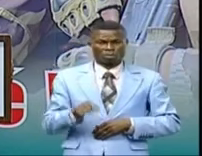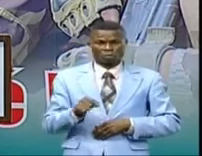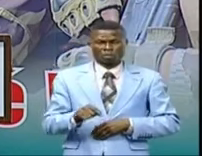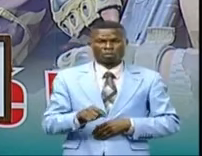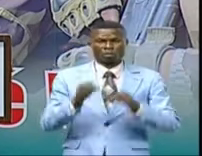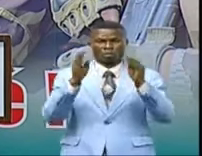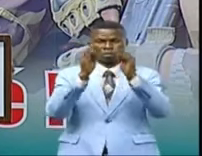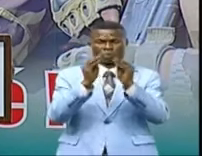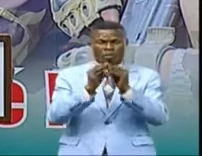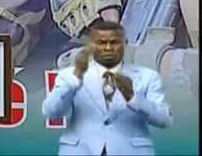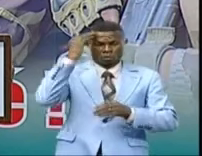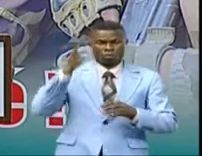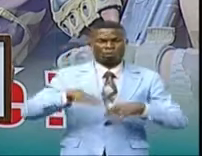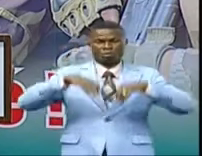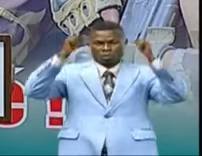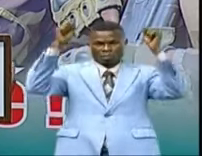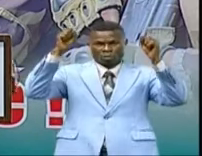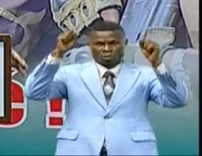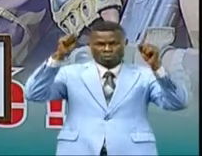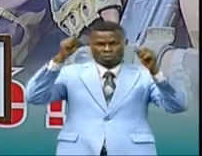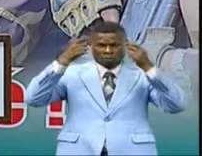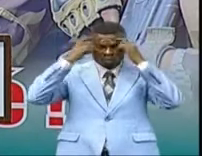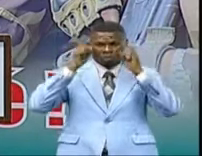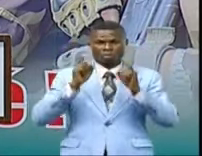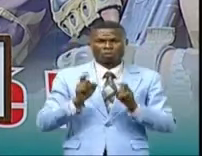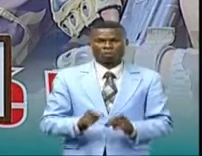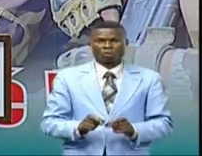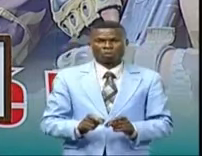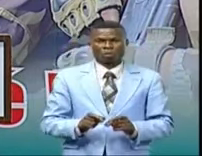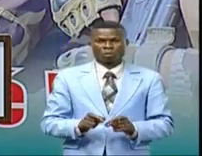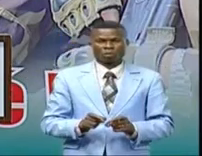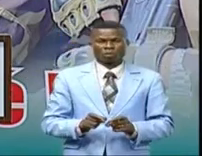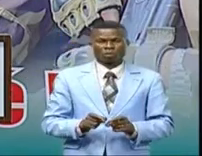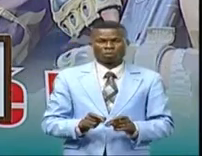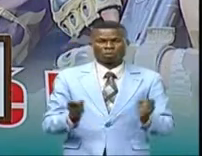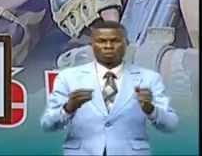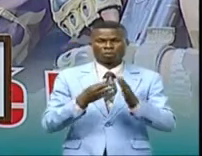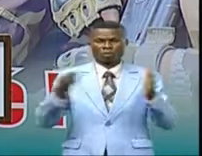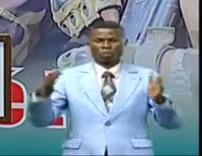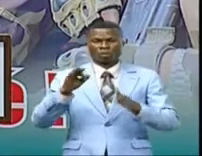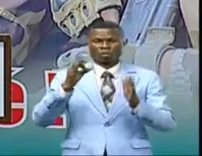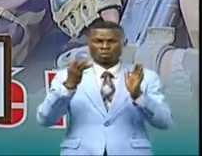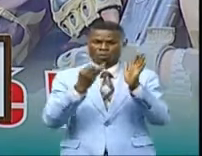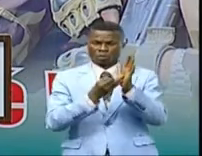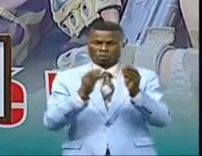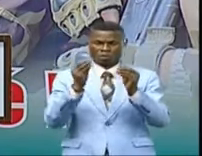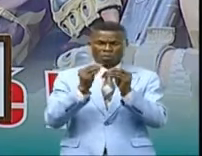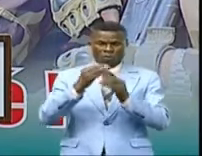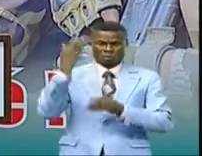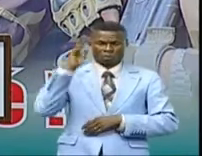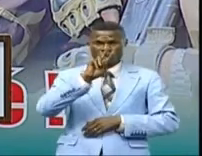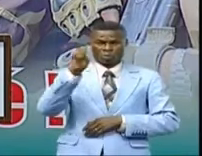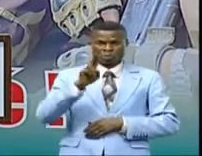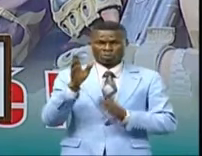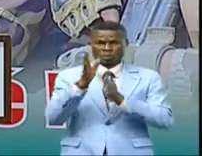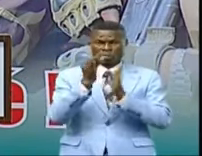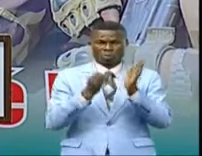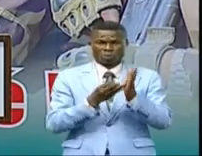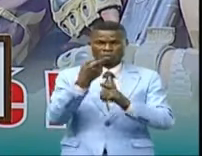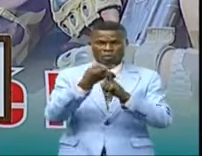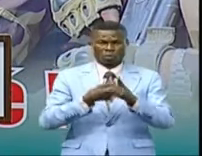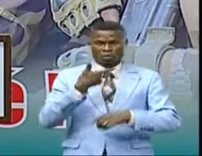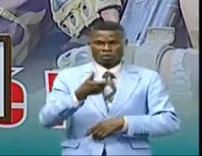le Conseil de ministres a adopté le relevé des décisions prises lors de sa 87e réunion tenue le vendredi